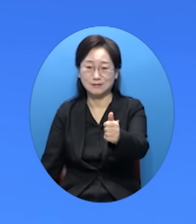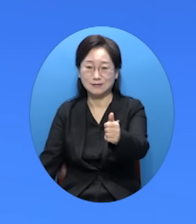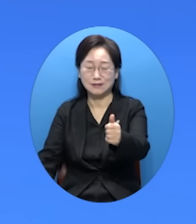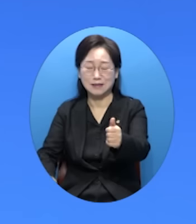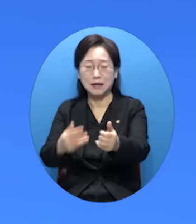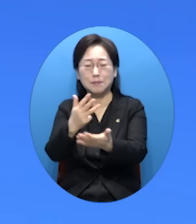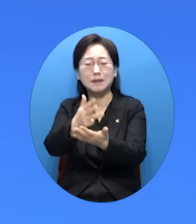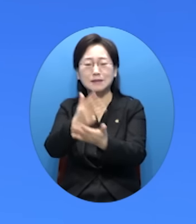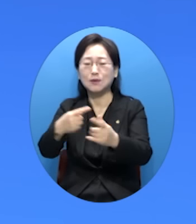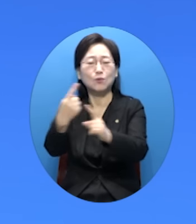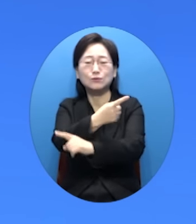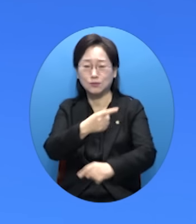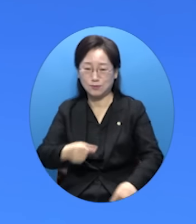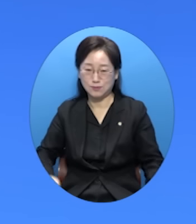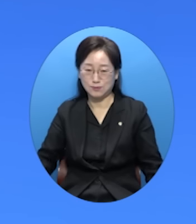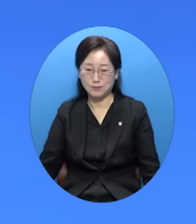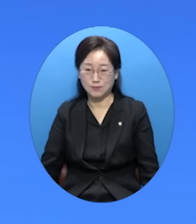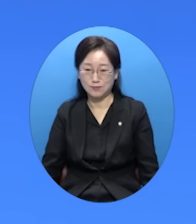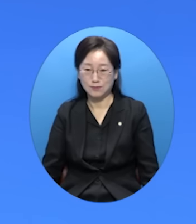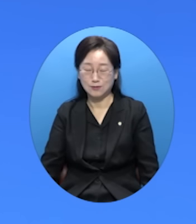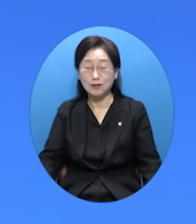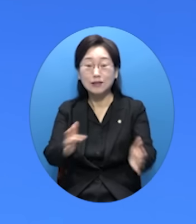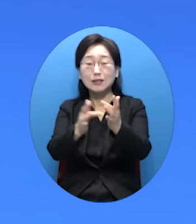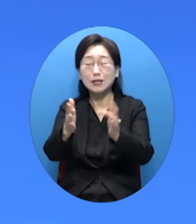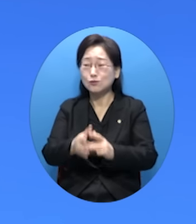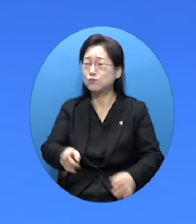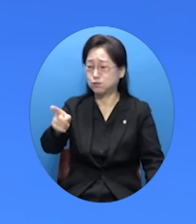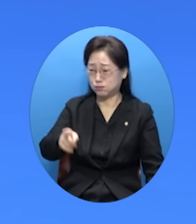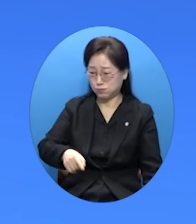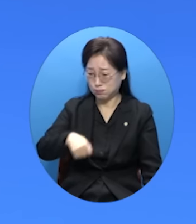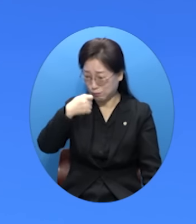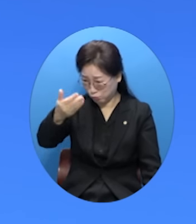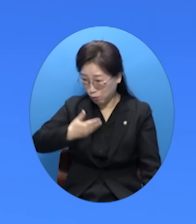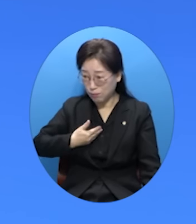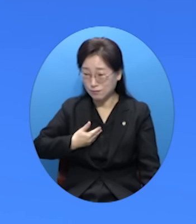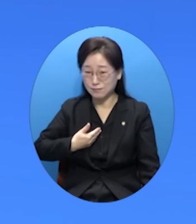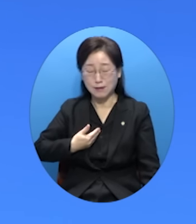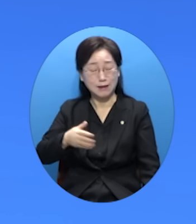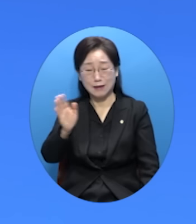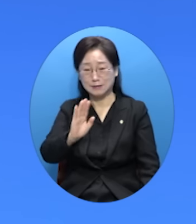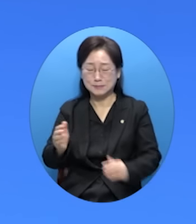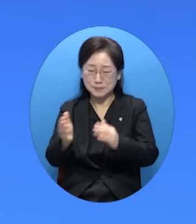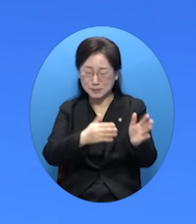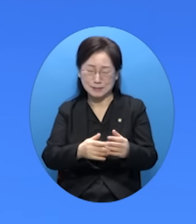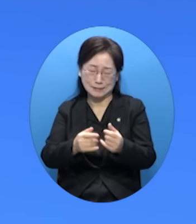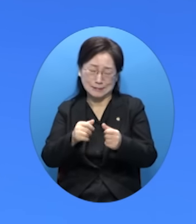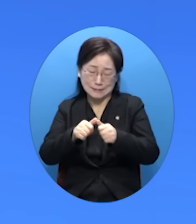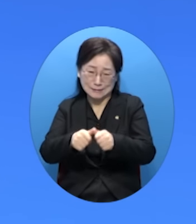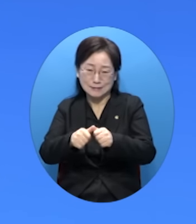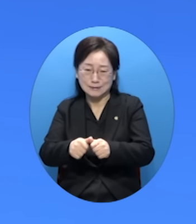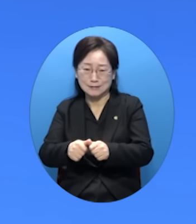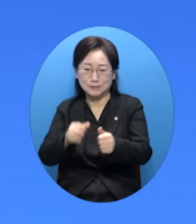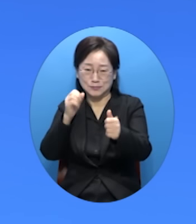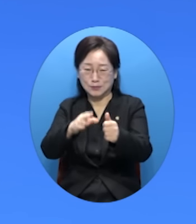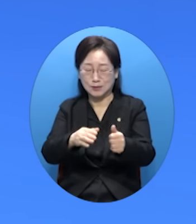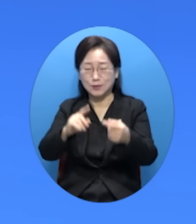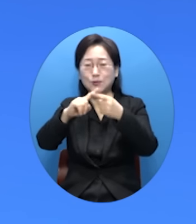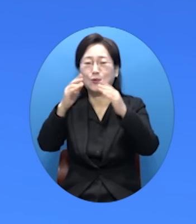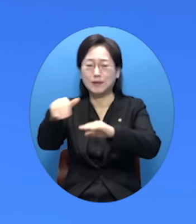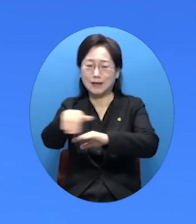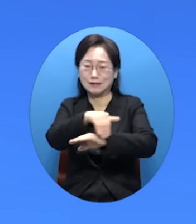팔자를 고치라고 예수가 밥 먹여주냐고 어쨌건 그래서 끌려 나와서 천막